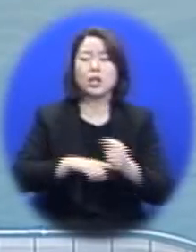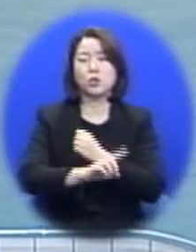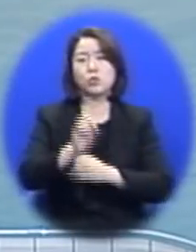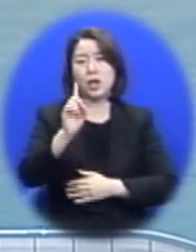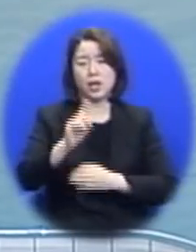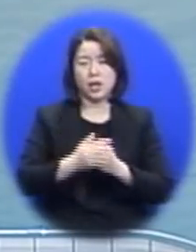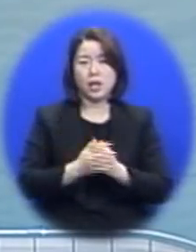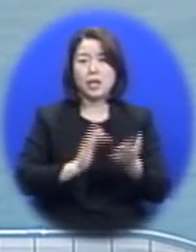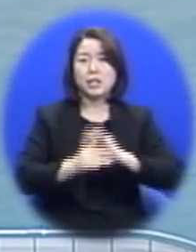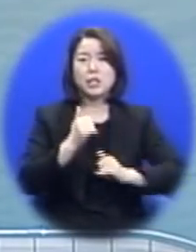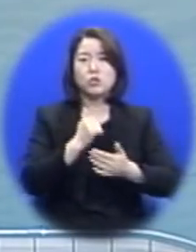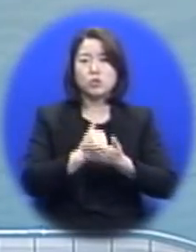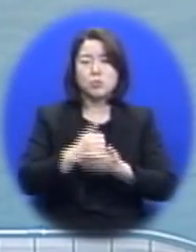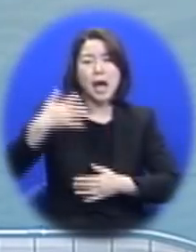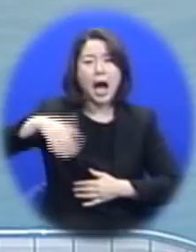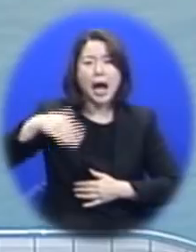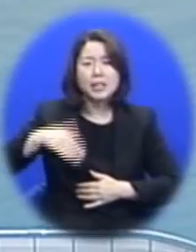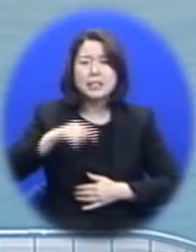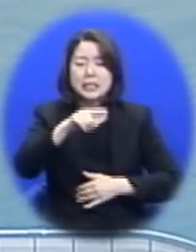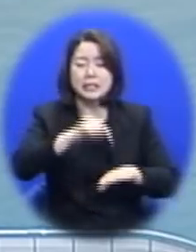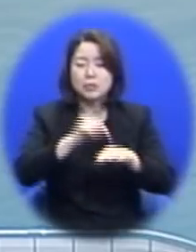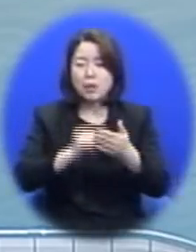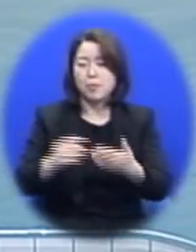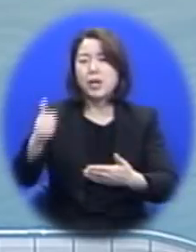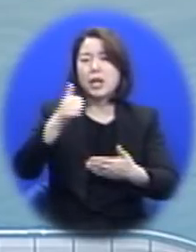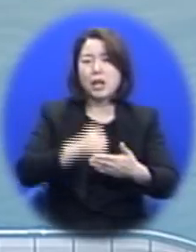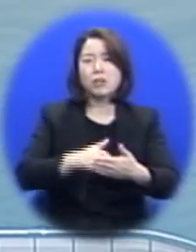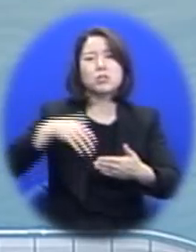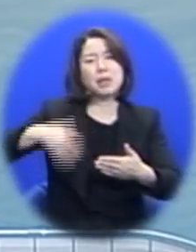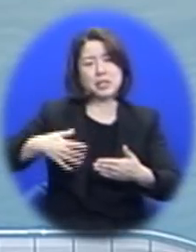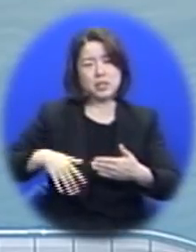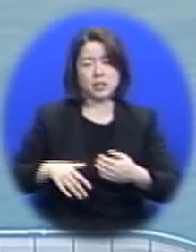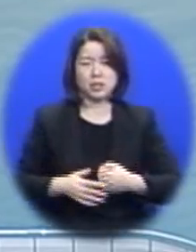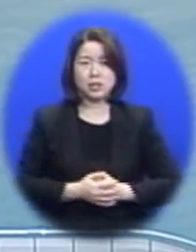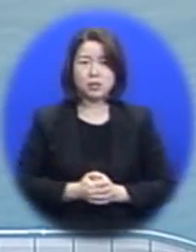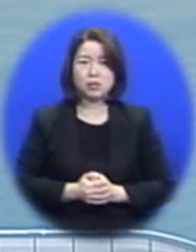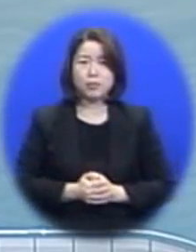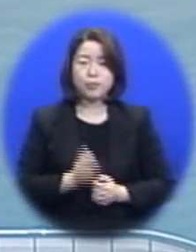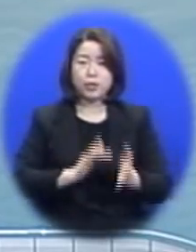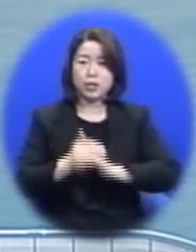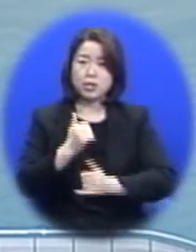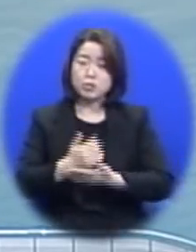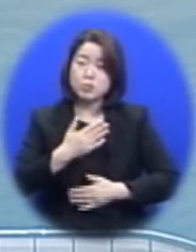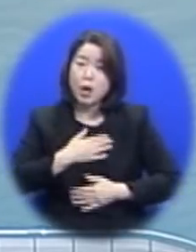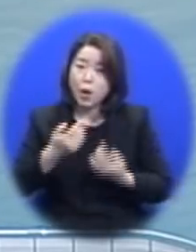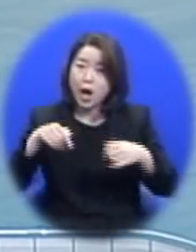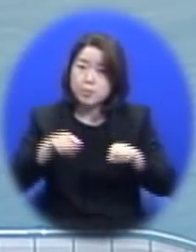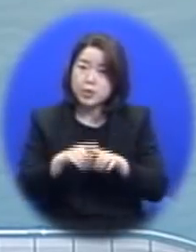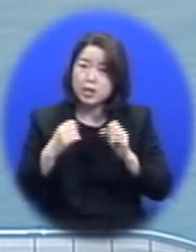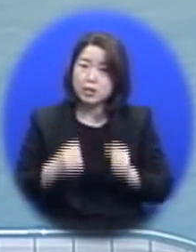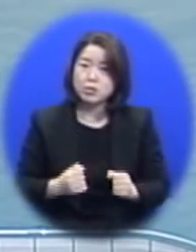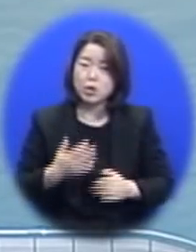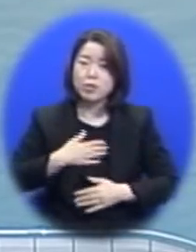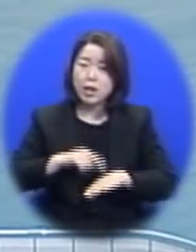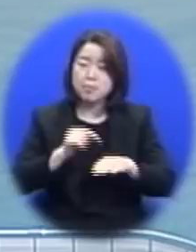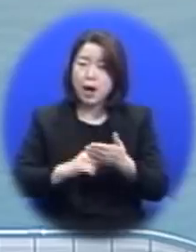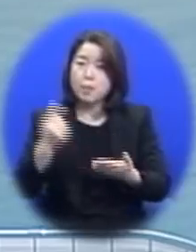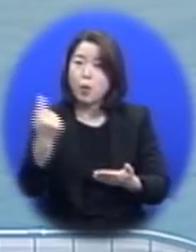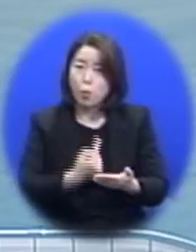예수님이 아직도 그 마음에 영접 안 된 거예요. 아, 예수님이 나와 함께 계신데 내 마음에